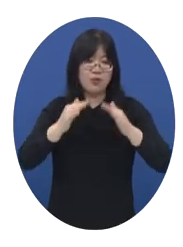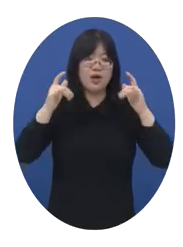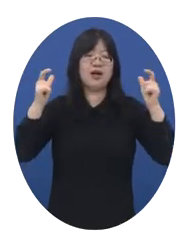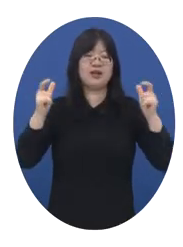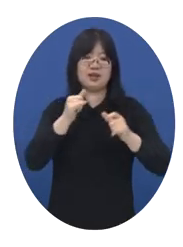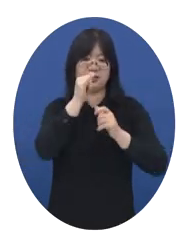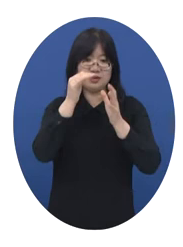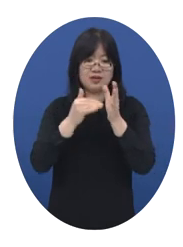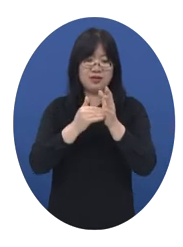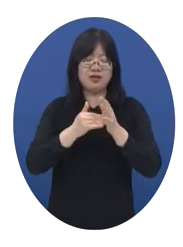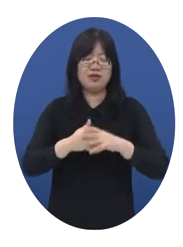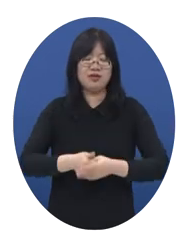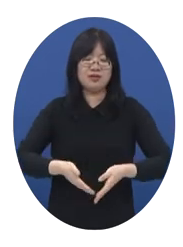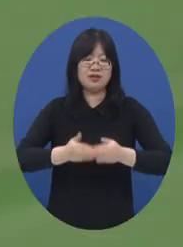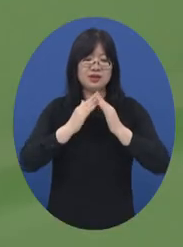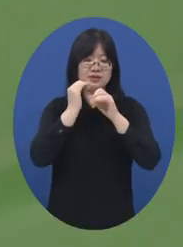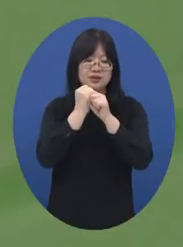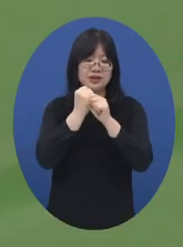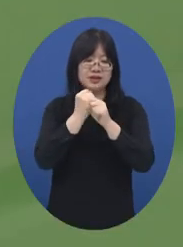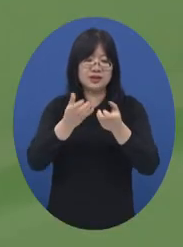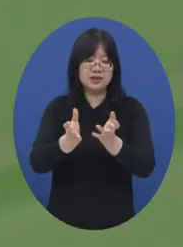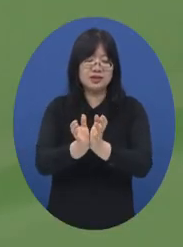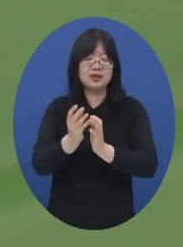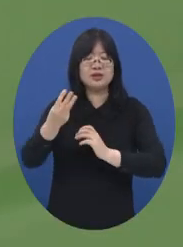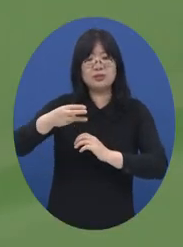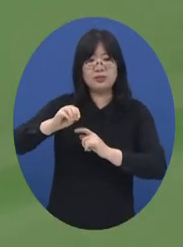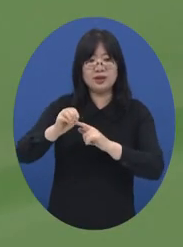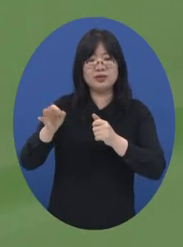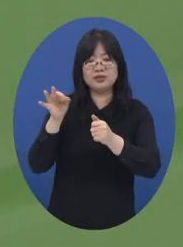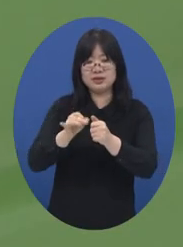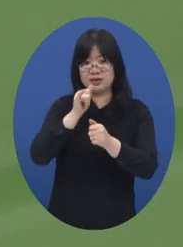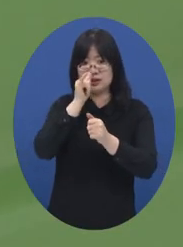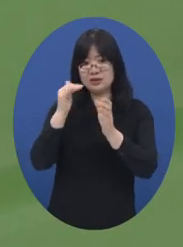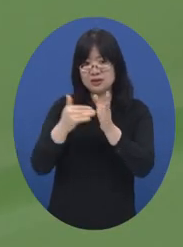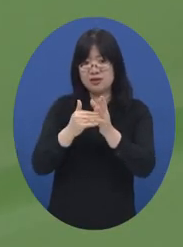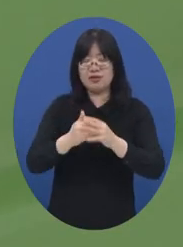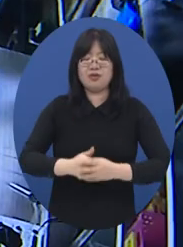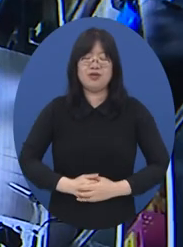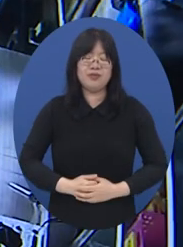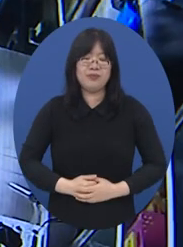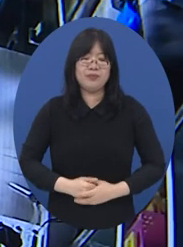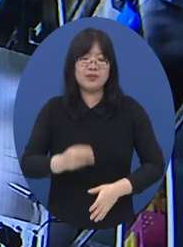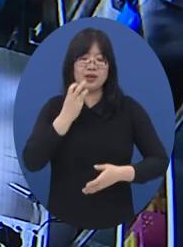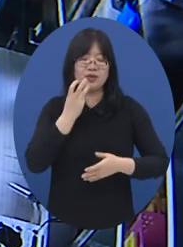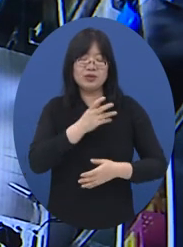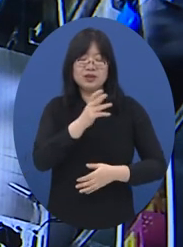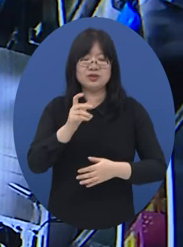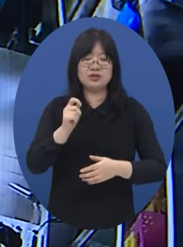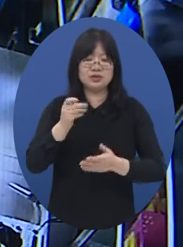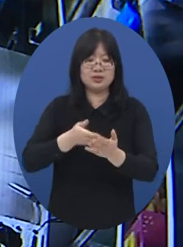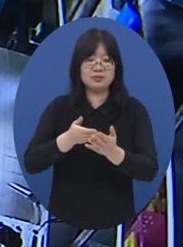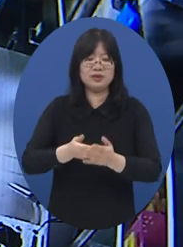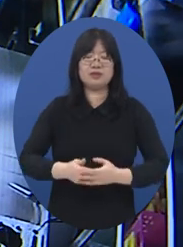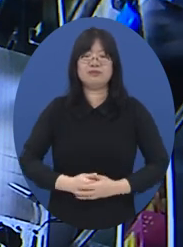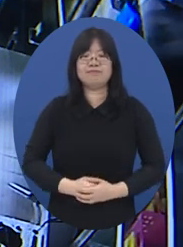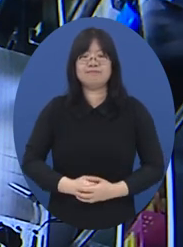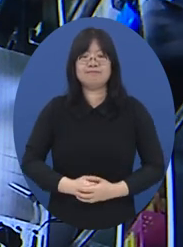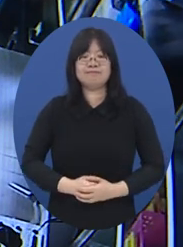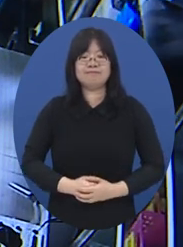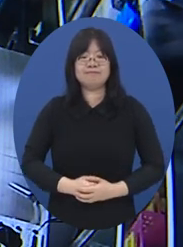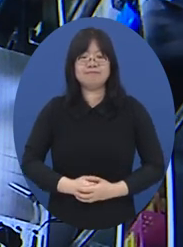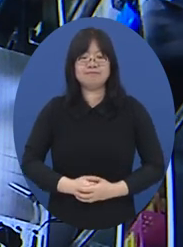확대합니다 설치를 희망하는 기관은 3천만 원을 지원받을 수 있습니다 형이 주 tv 주창